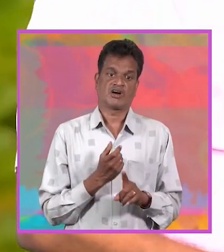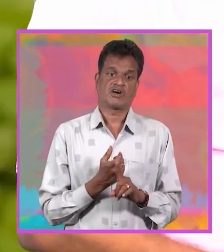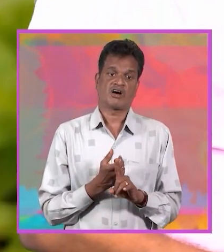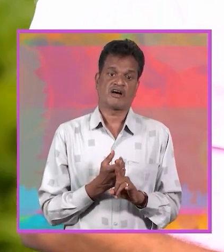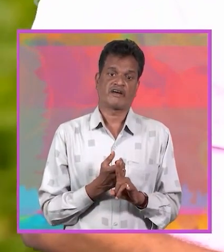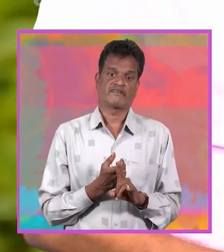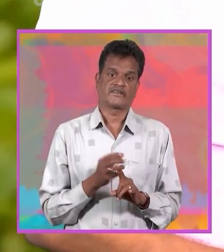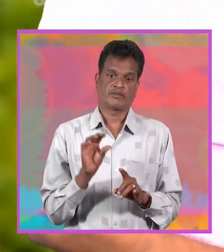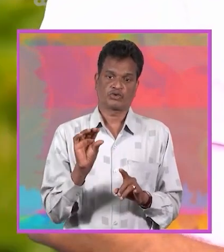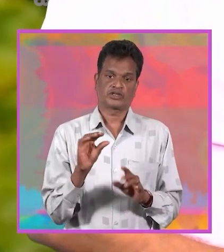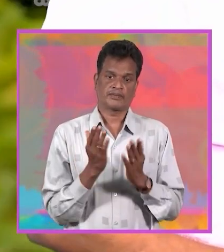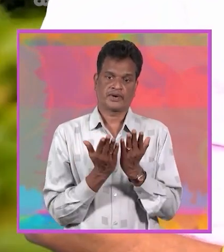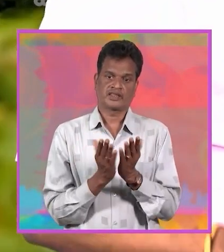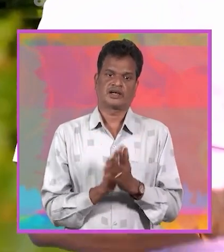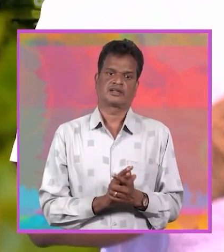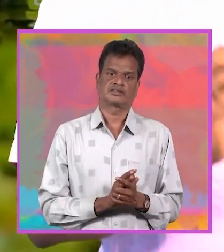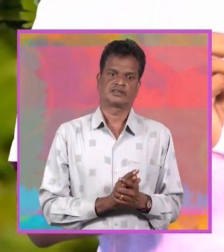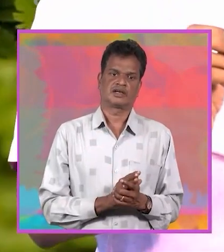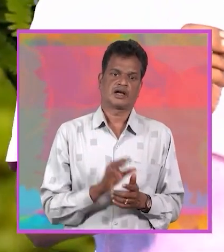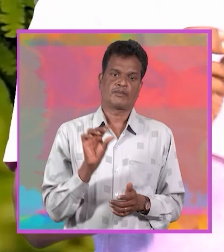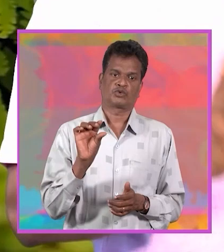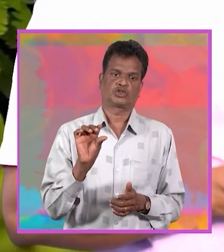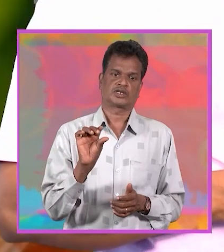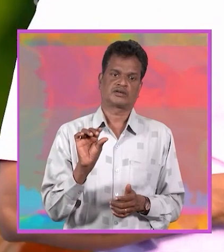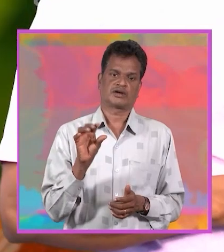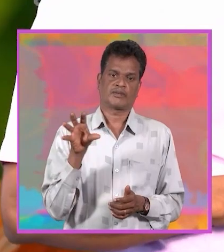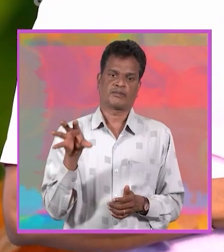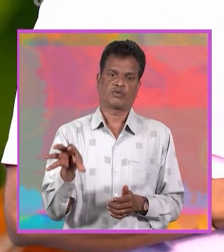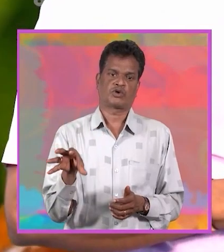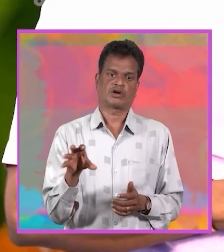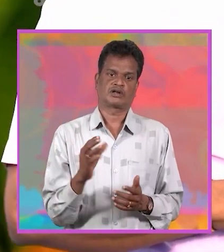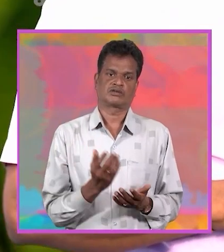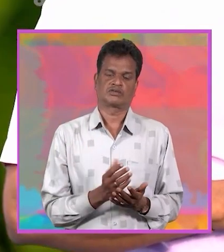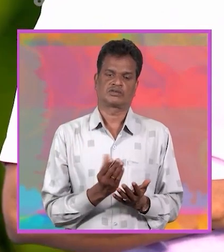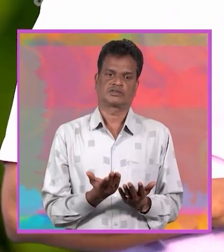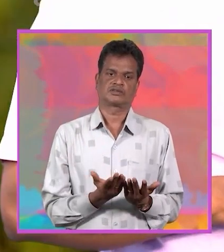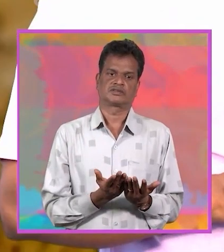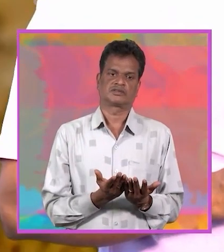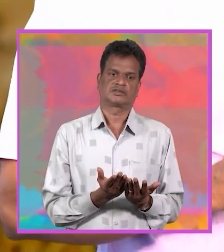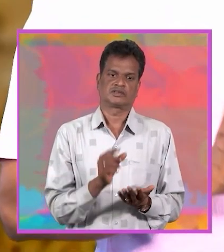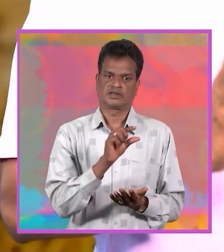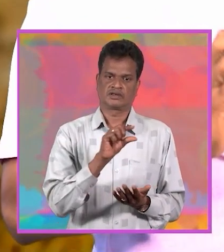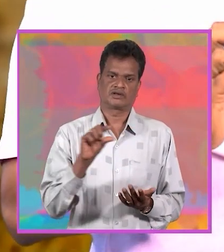படித்தால், புத்தகம் என்பது பொருளை குறிப்பதால் இந்த தொடர் வந்து